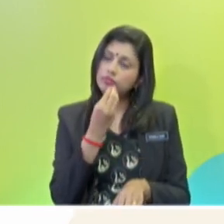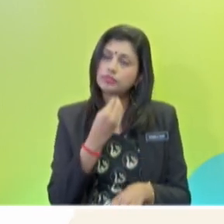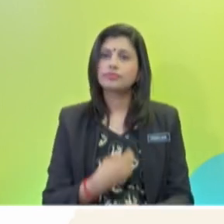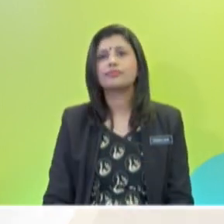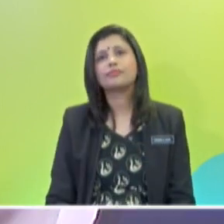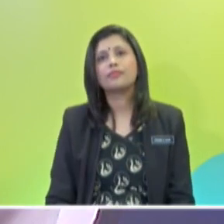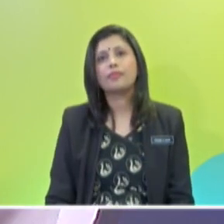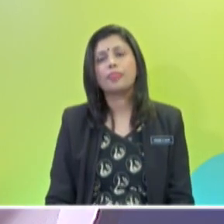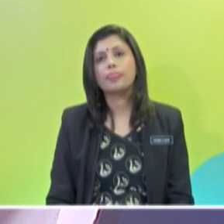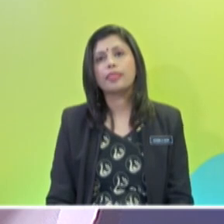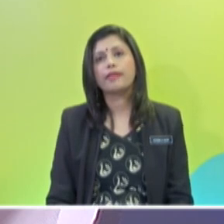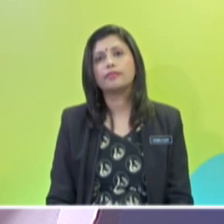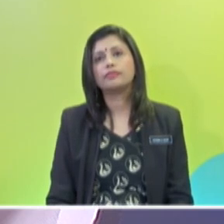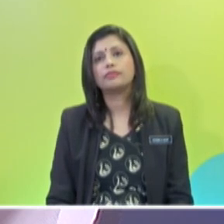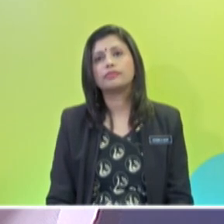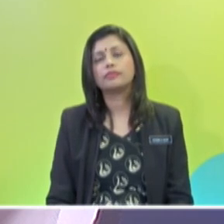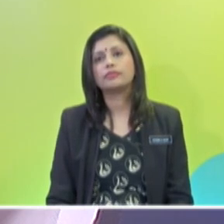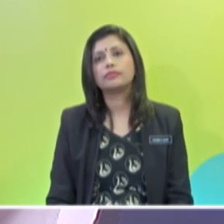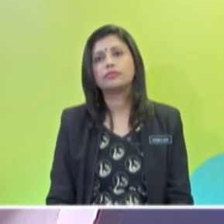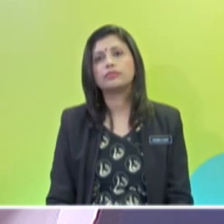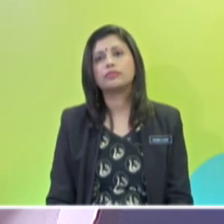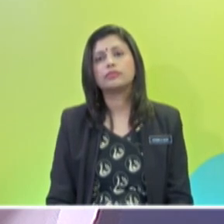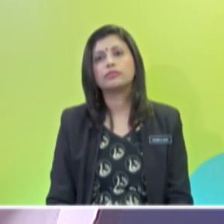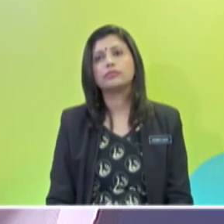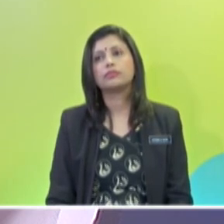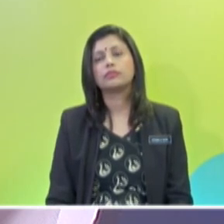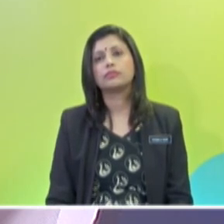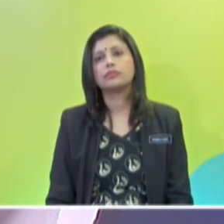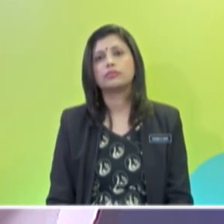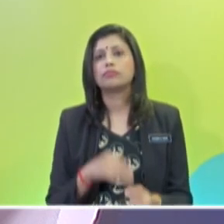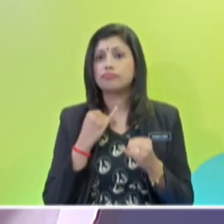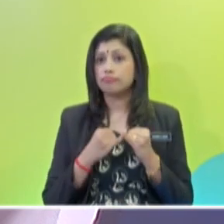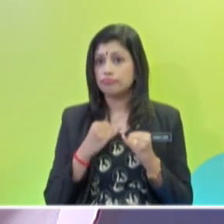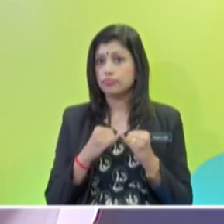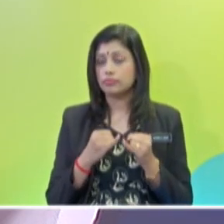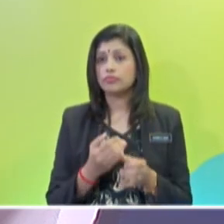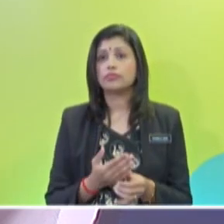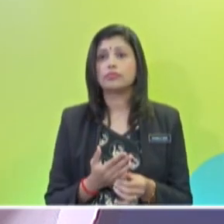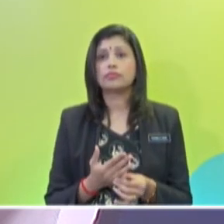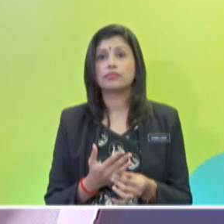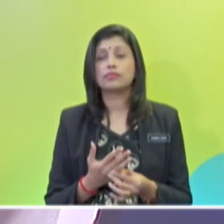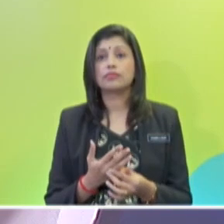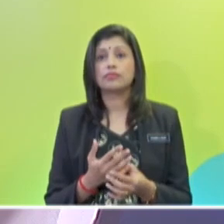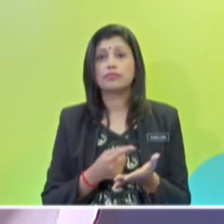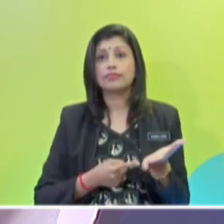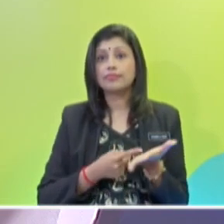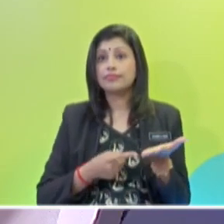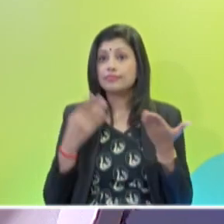vitamin. Dan rendah kalori. Akhir sekali ni Amal mesti suka juga. Apa ni cikgu?